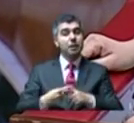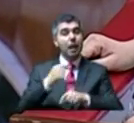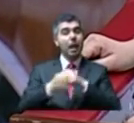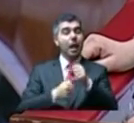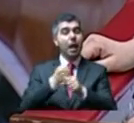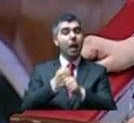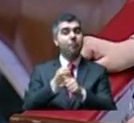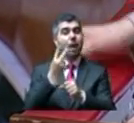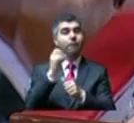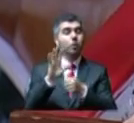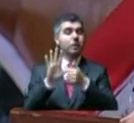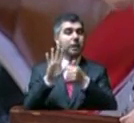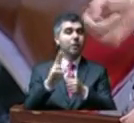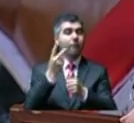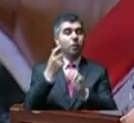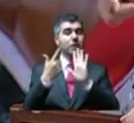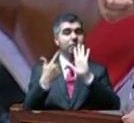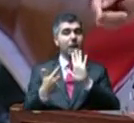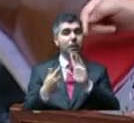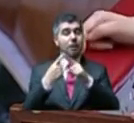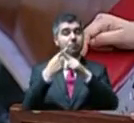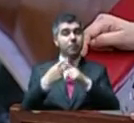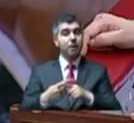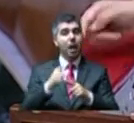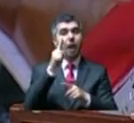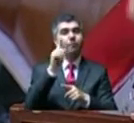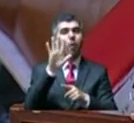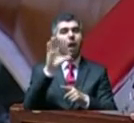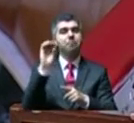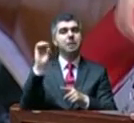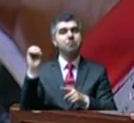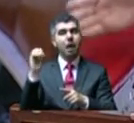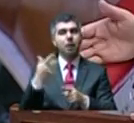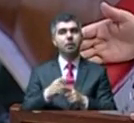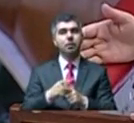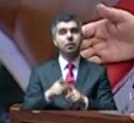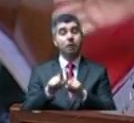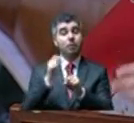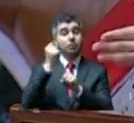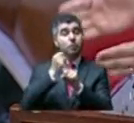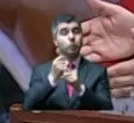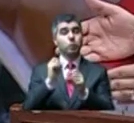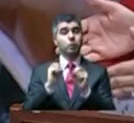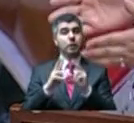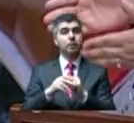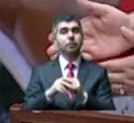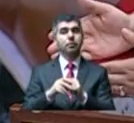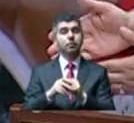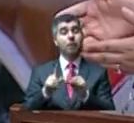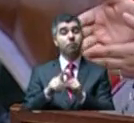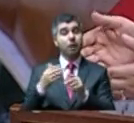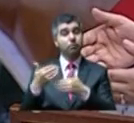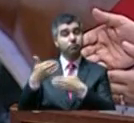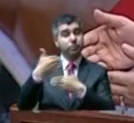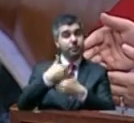الماليه 2016-2017 بتوفير اكثر من 1500 منصب وهذا كنعتقد انه مجهود كبير. اما الولوج فهو ولوج